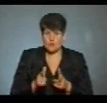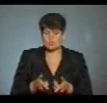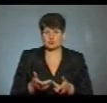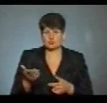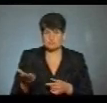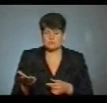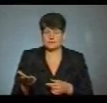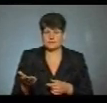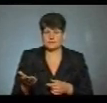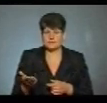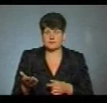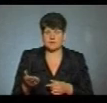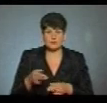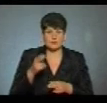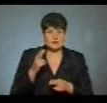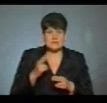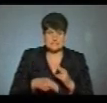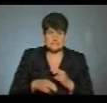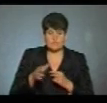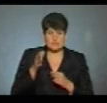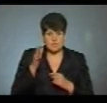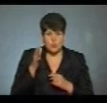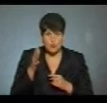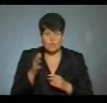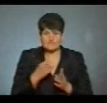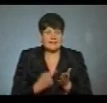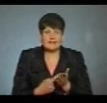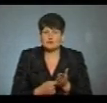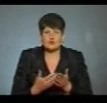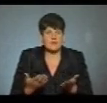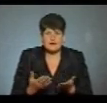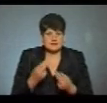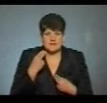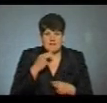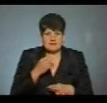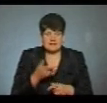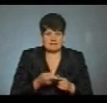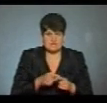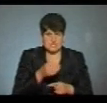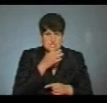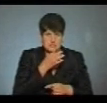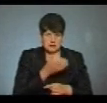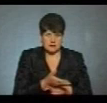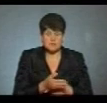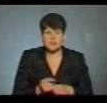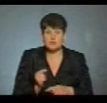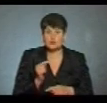що остаточно науково не доведена ефективність цих препаратів. І